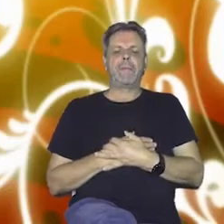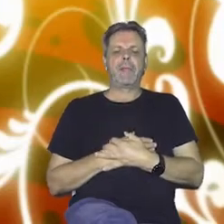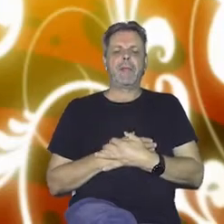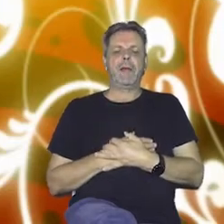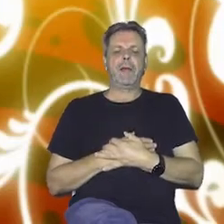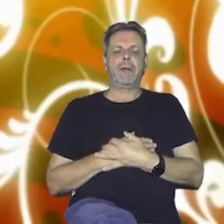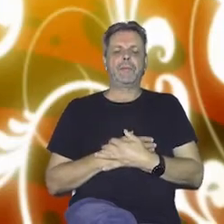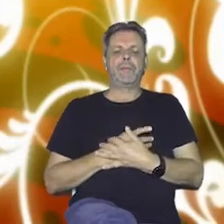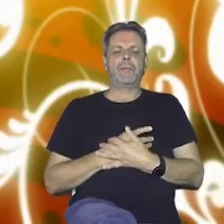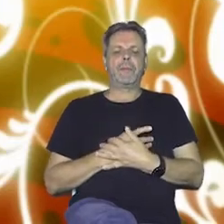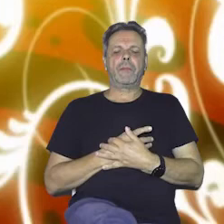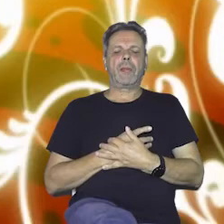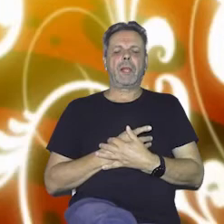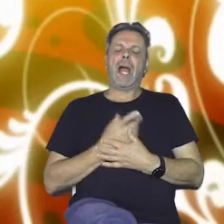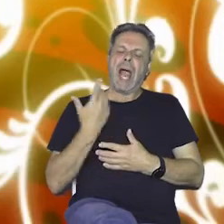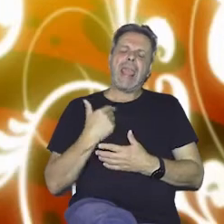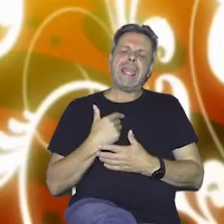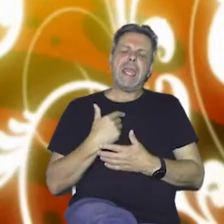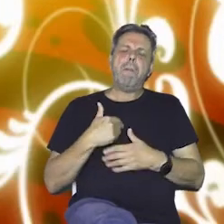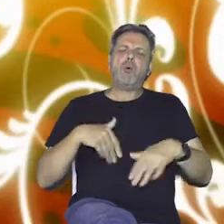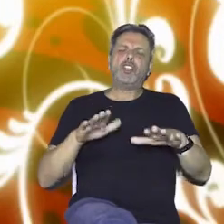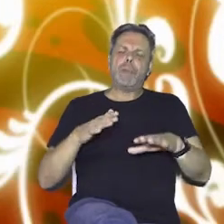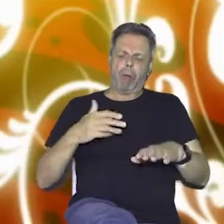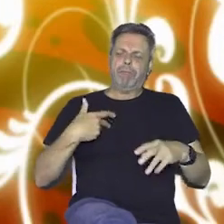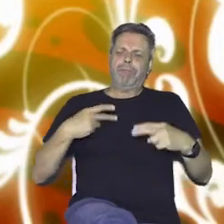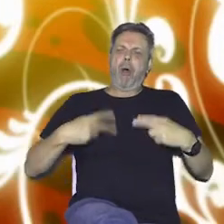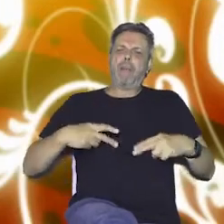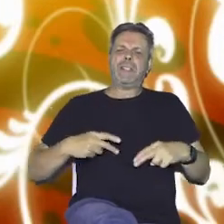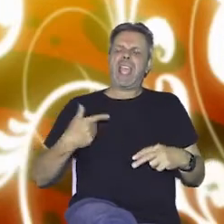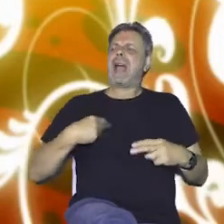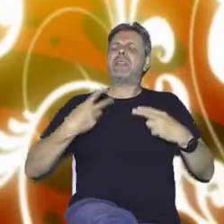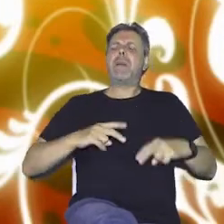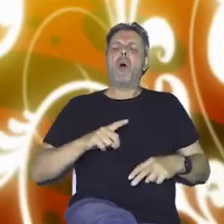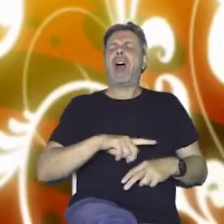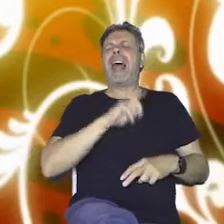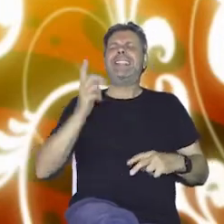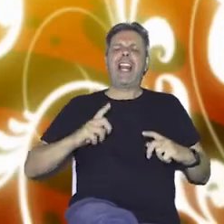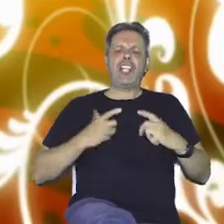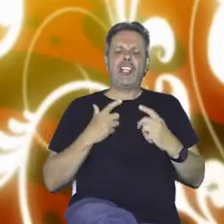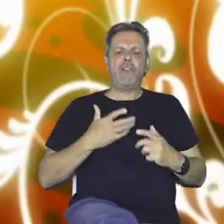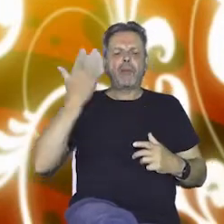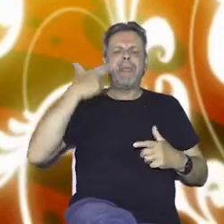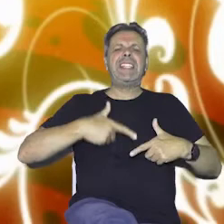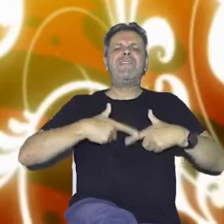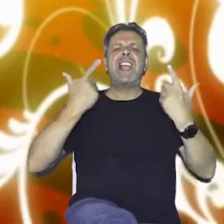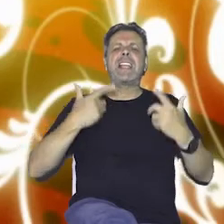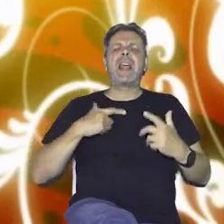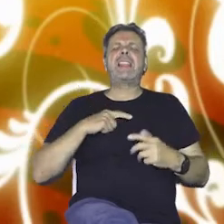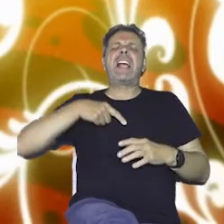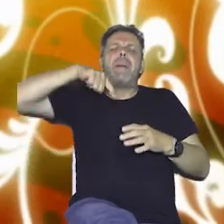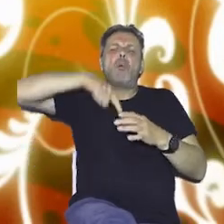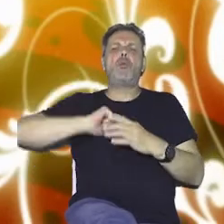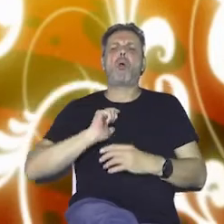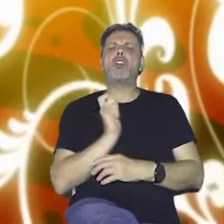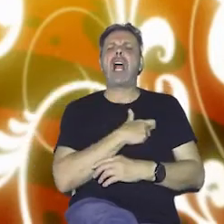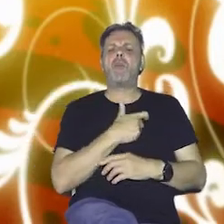ali ćemo pustiti da se bojim, jer ja sam se recimo bojala cijeli život biti svjesna da sam duboko zaljubljena u